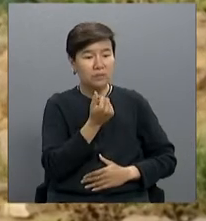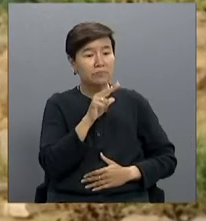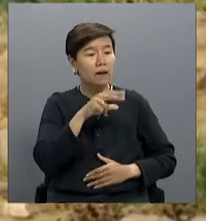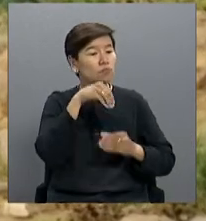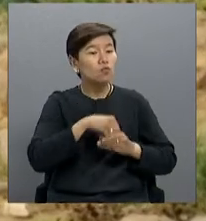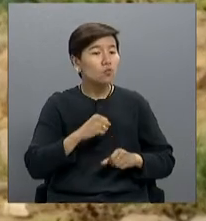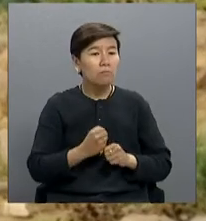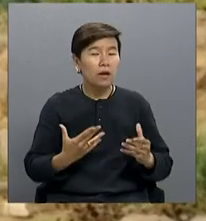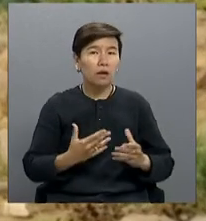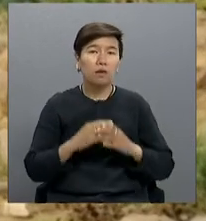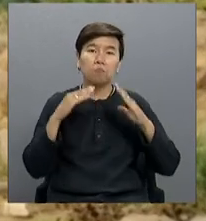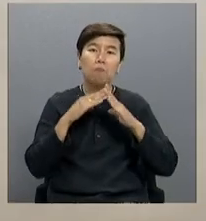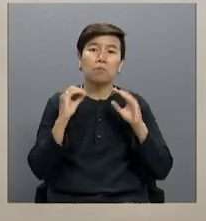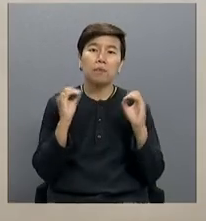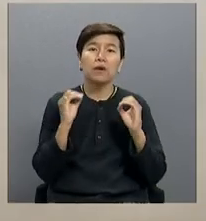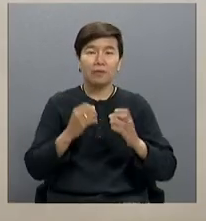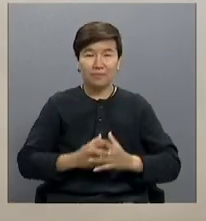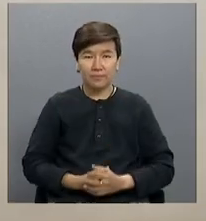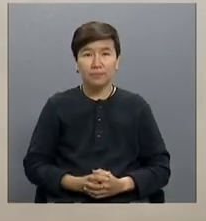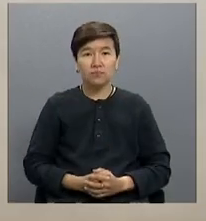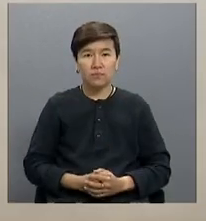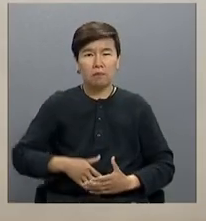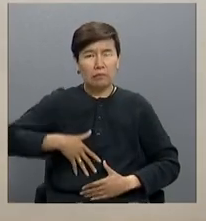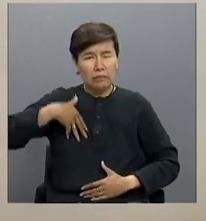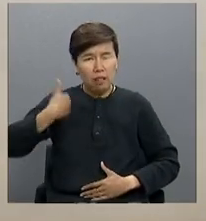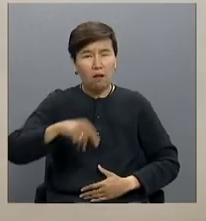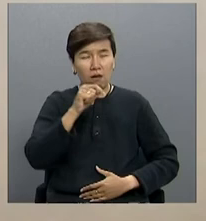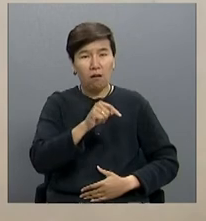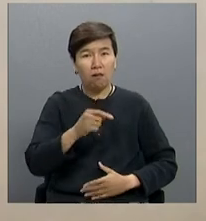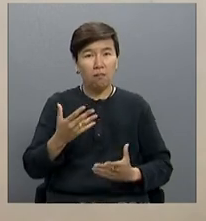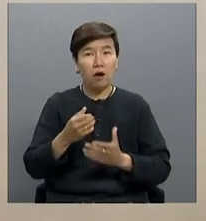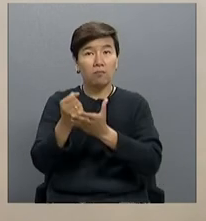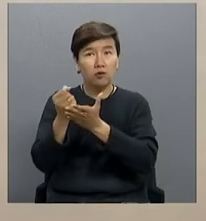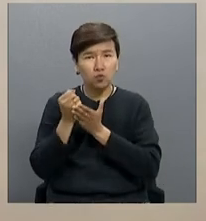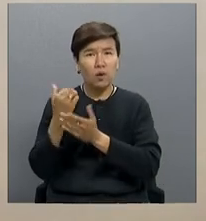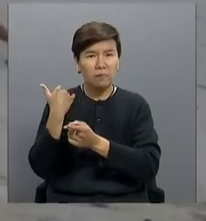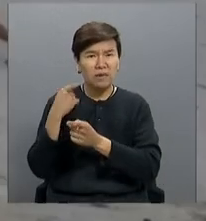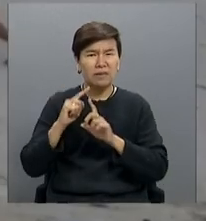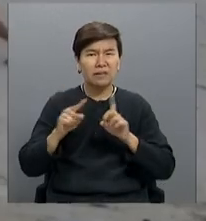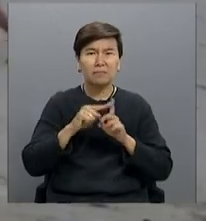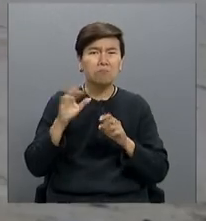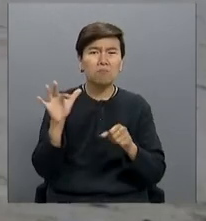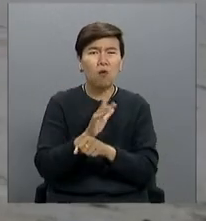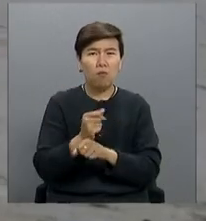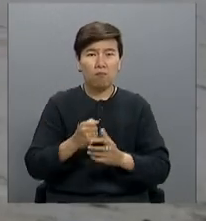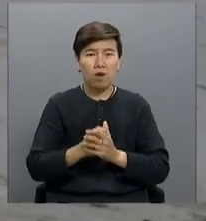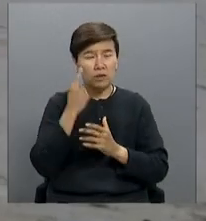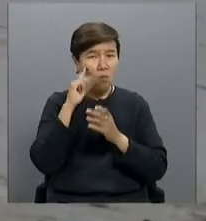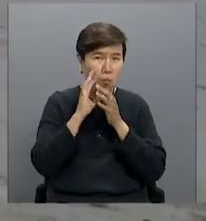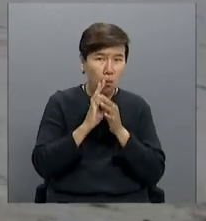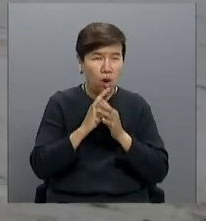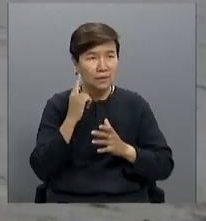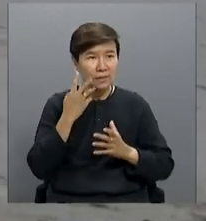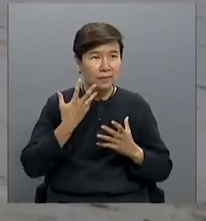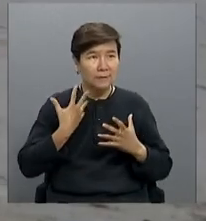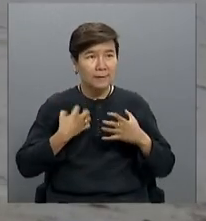จะไม่มีที่อยู่เลย ความเดือดร้อนท่านี้ก็อาจสิได้รับความช่วยเหลือมาแล้วแต่ในบางกรณีก็ยุดความหวาดระแวงนี้บ่ได้เพราะช่วง